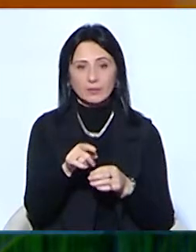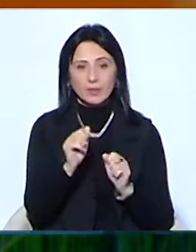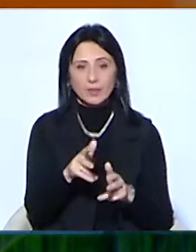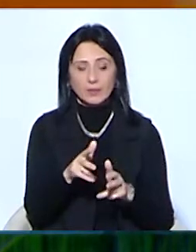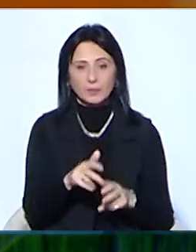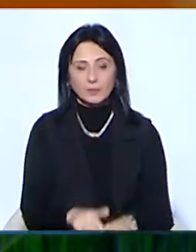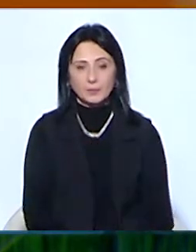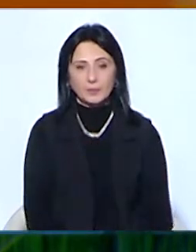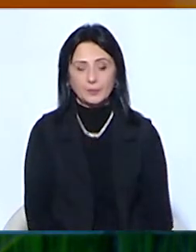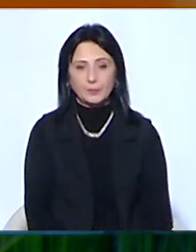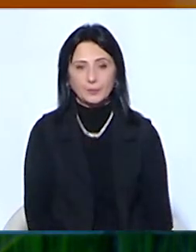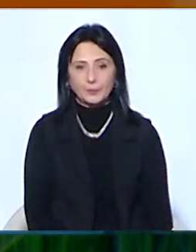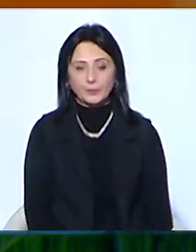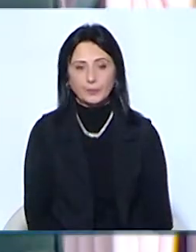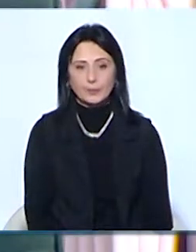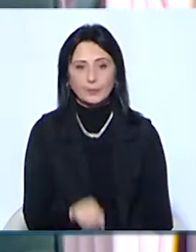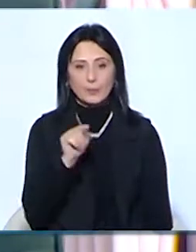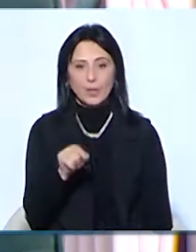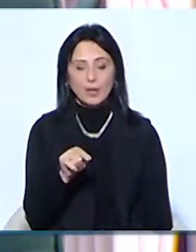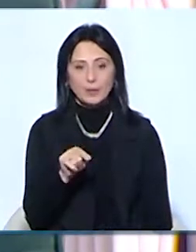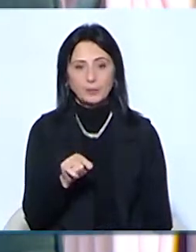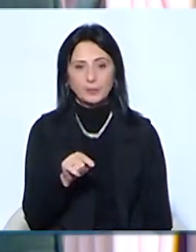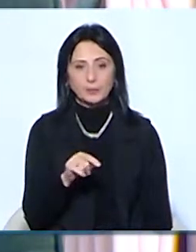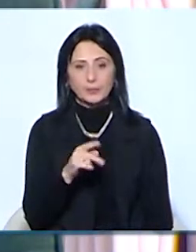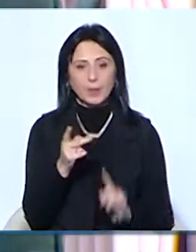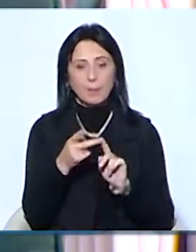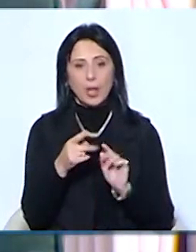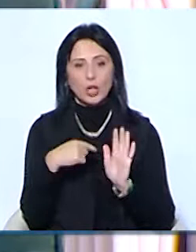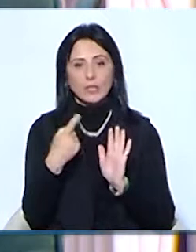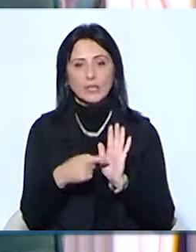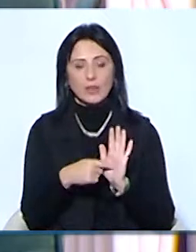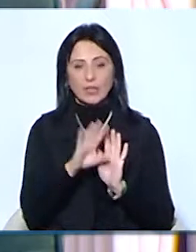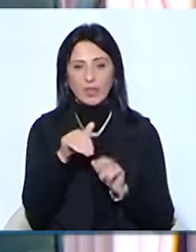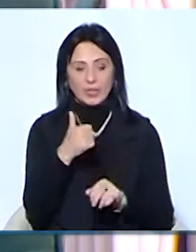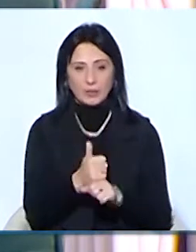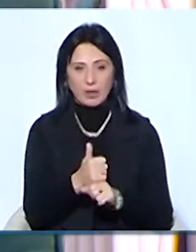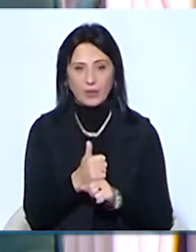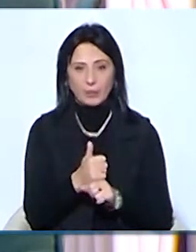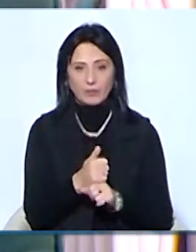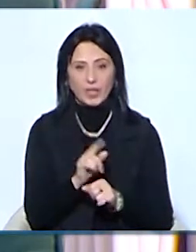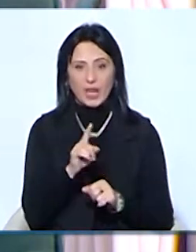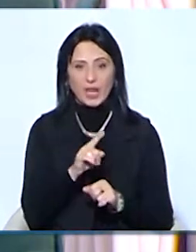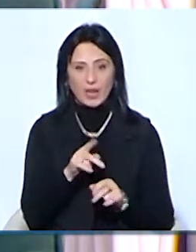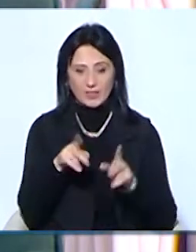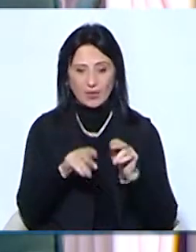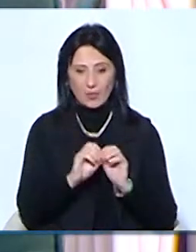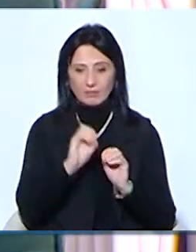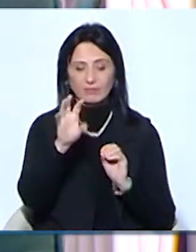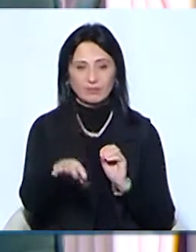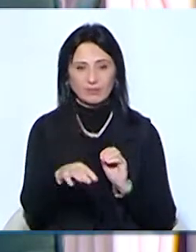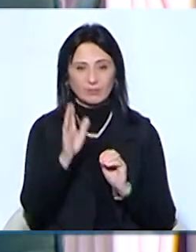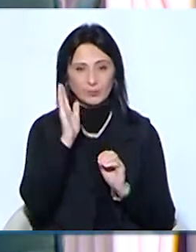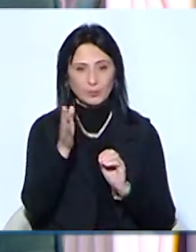ასეა, კოლეგებო? დიახ, აქ მეორე საკითხი დღეს ყველაზე მთავარი, რაც დონაციასთან არის